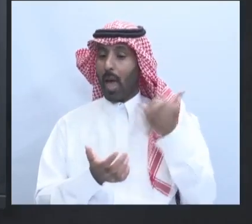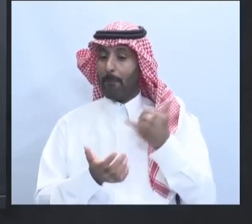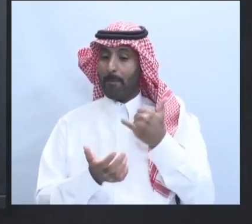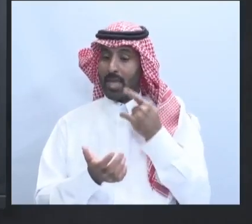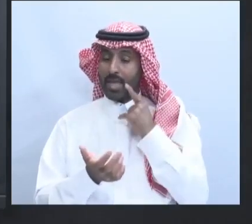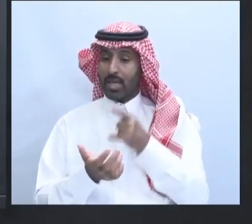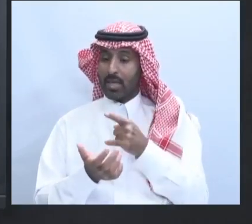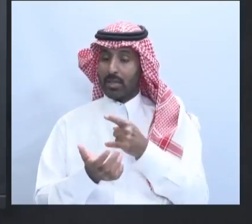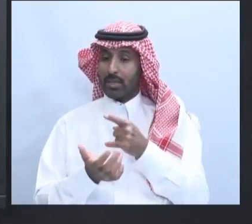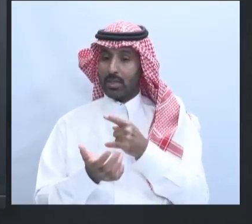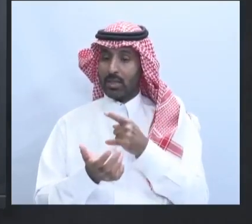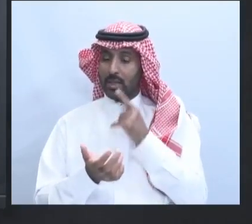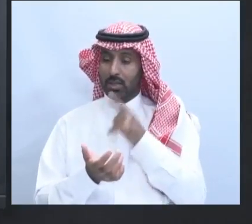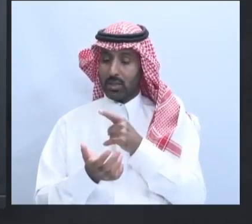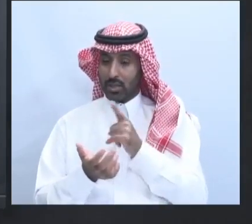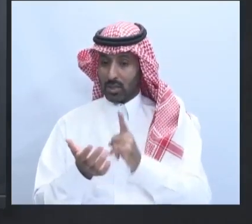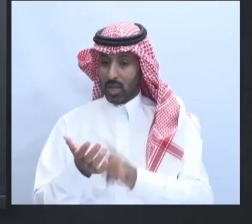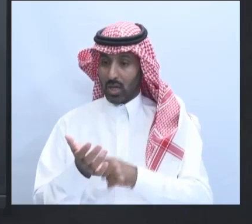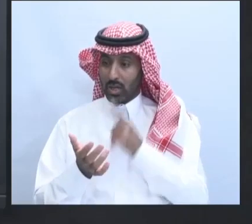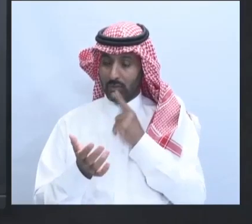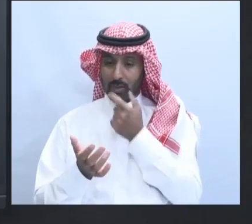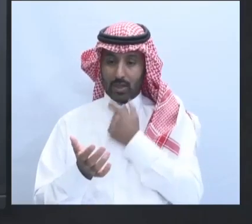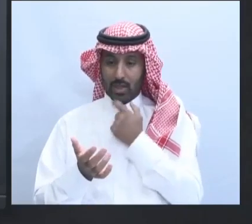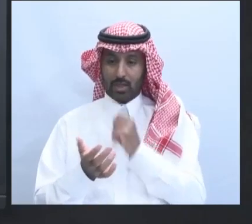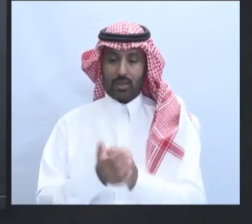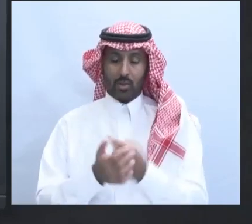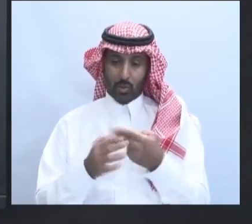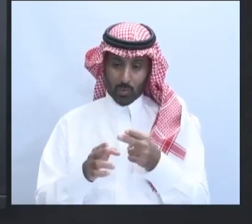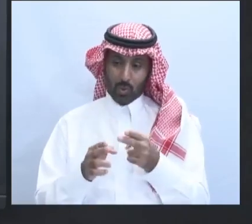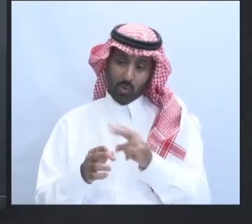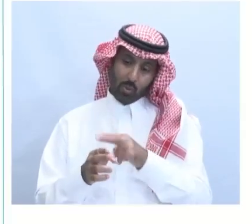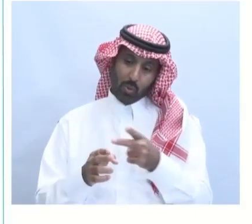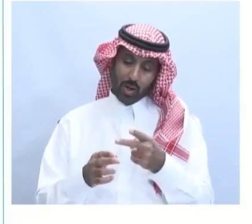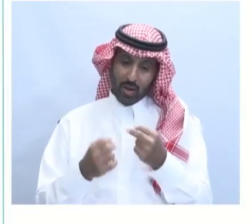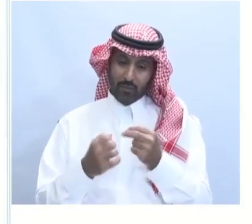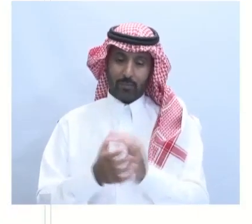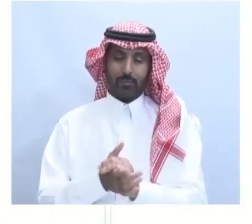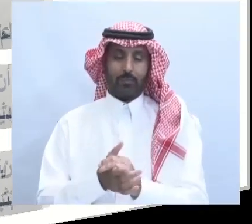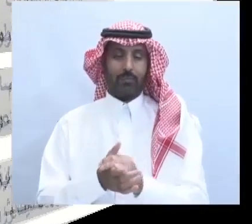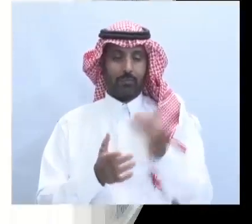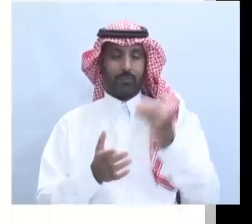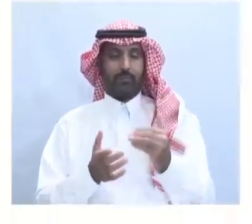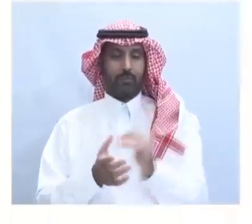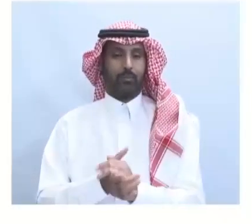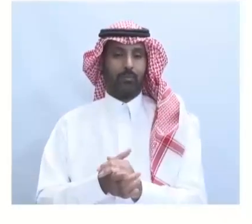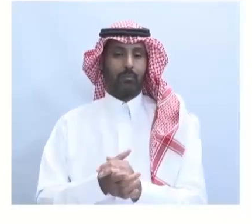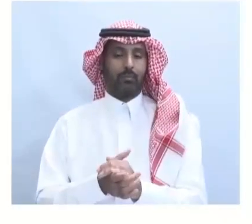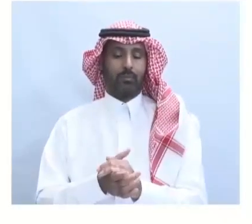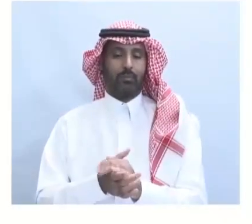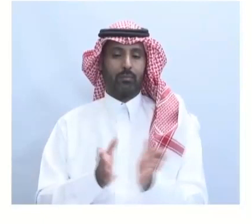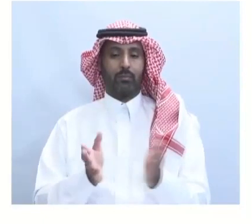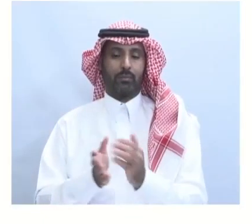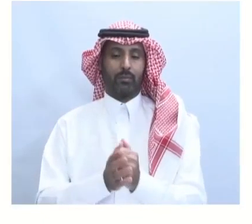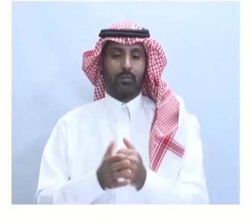للاحاديث اذا هذه ابرز واهم الاهداف المرسومه لدرسنا نبدا واياكم على بركه الله